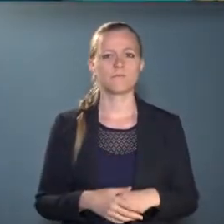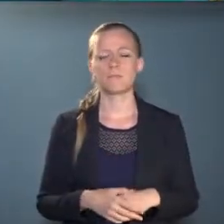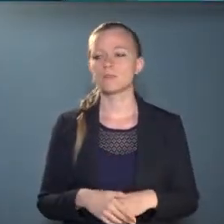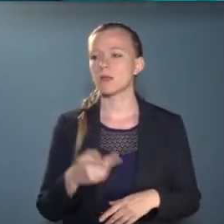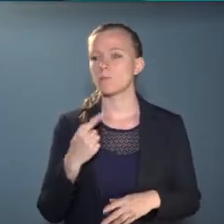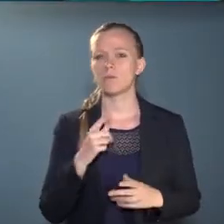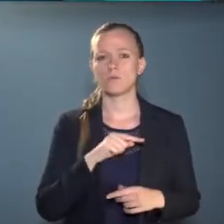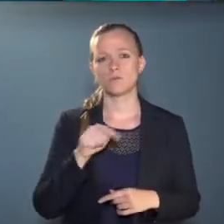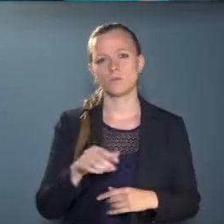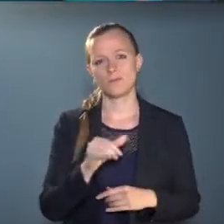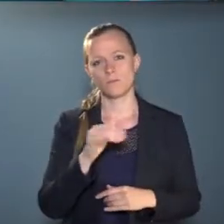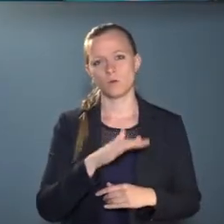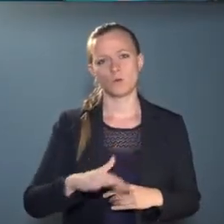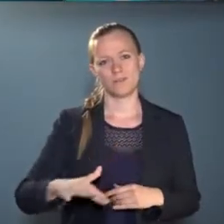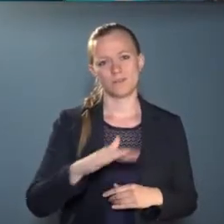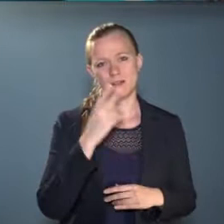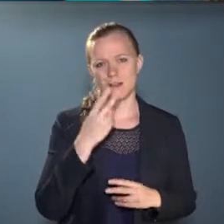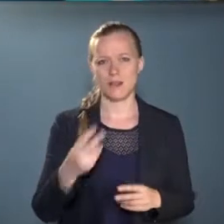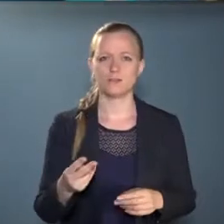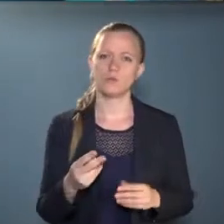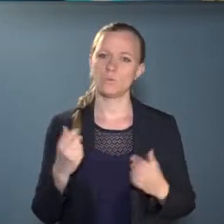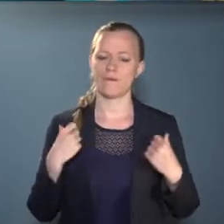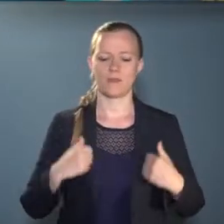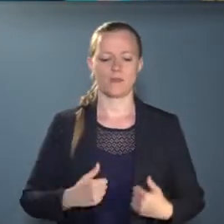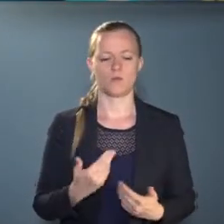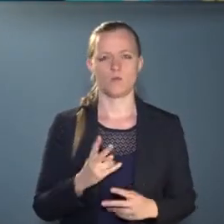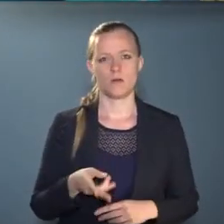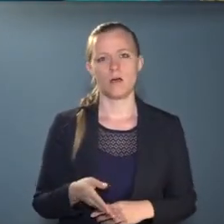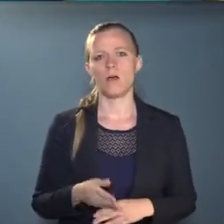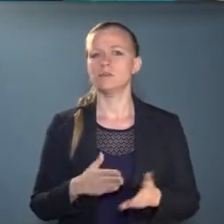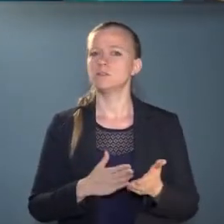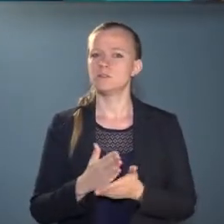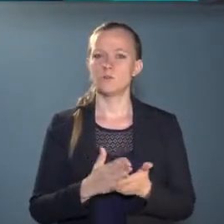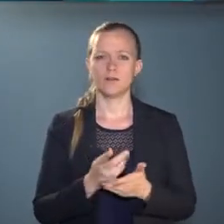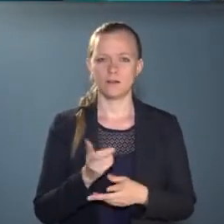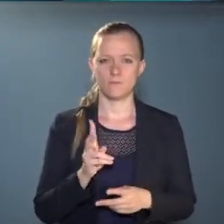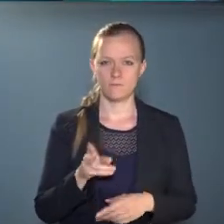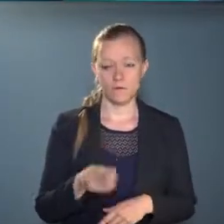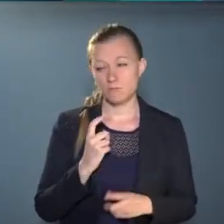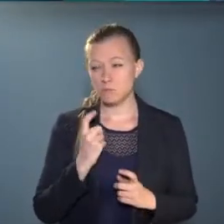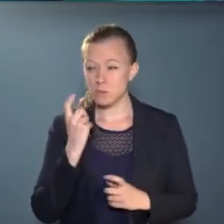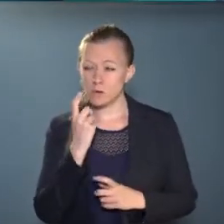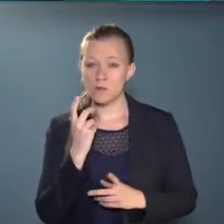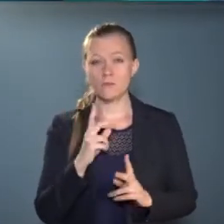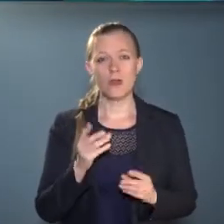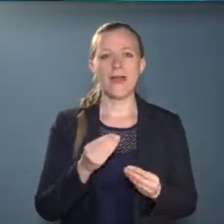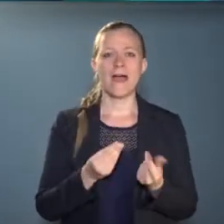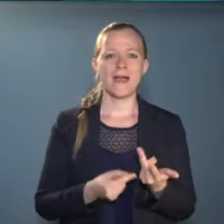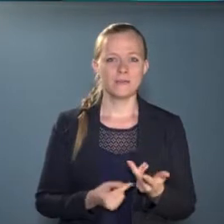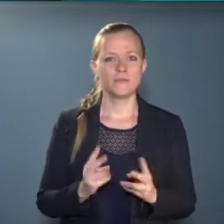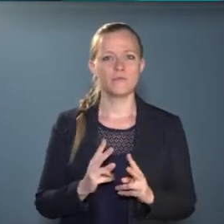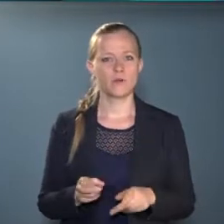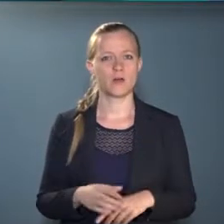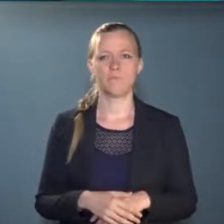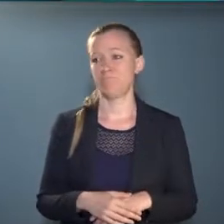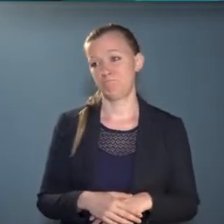járok a repülőtéren, és látom az egyenruhás szolgálattevőket, akkor elgondolkodom, hogy vajon hányan vannak ott,